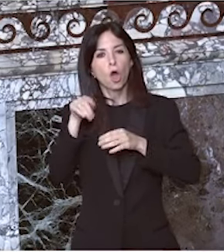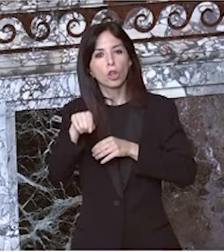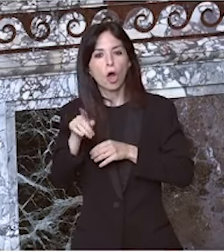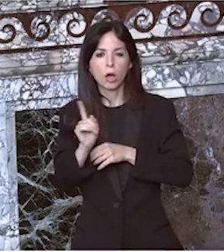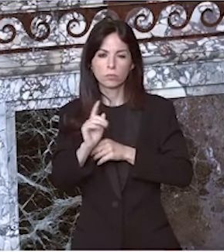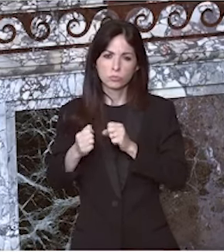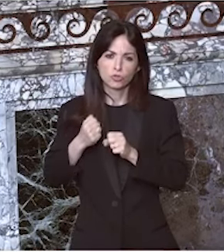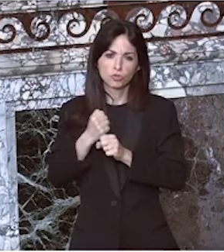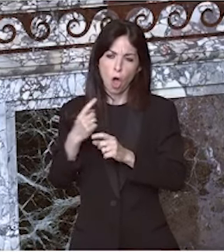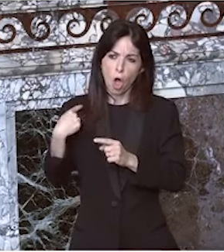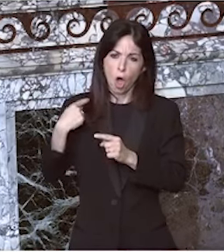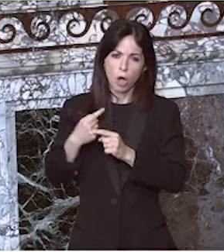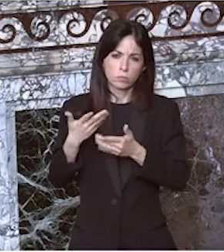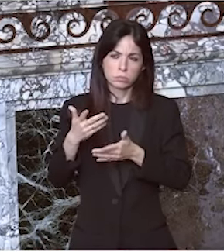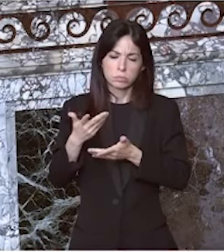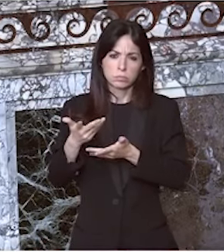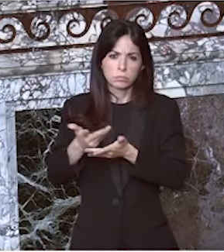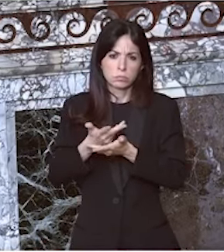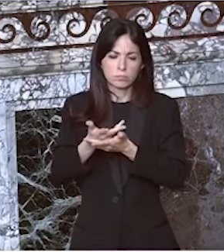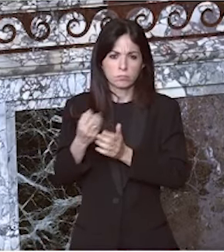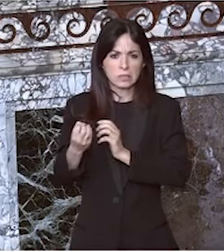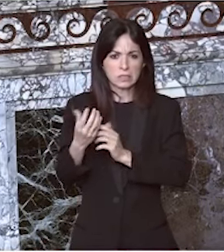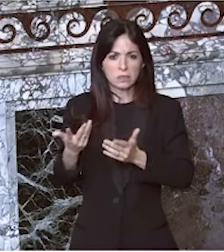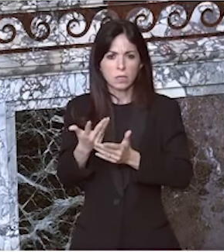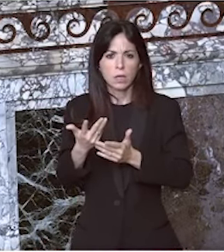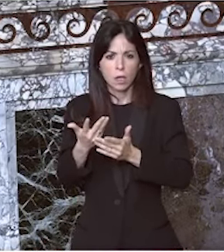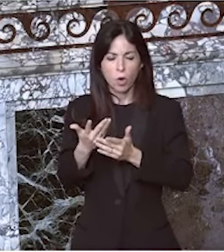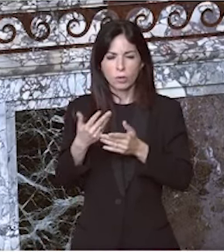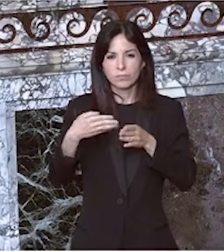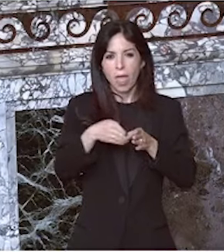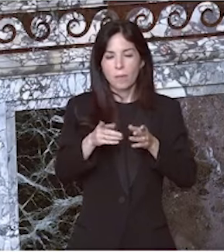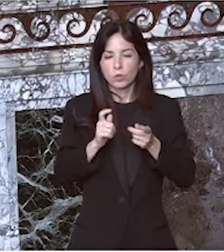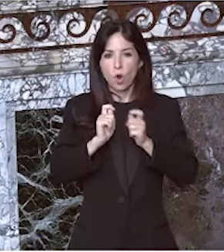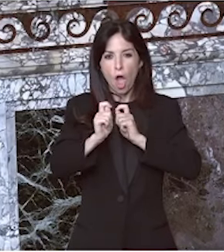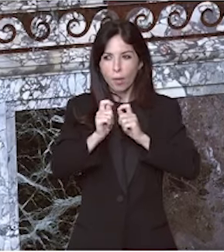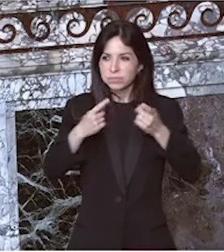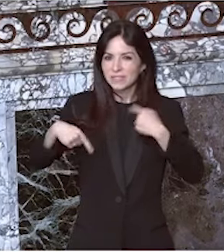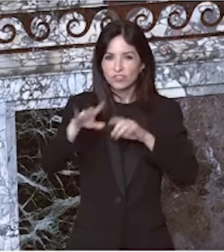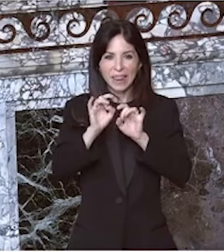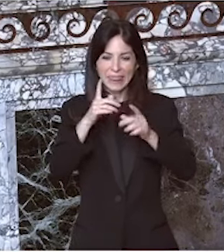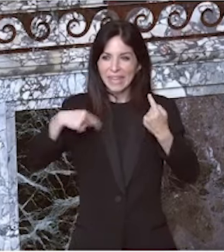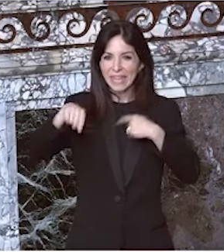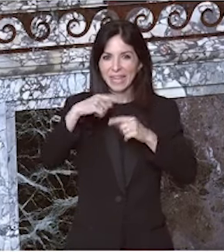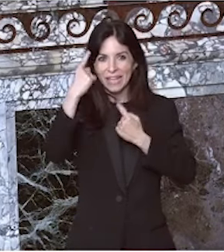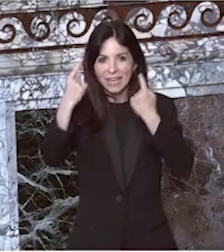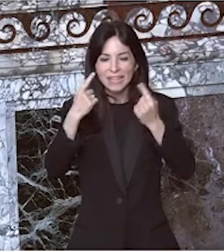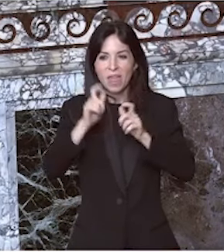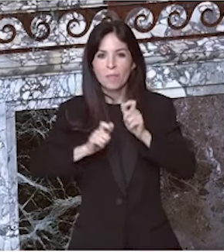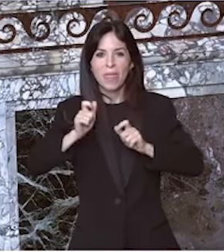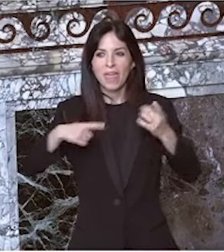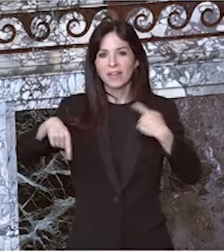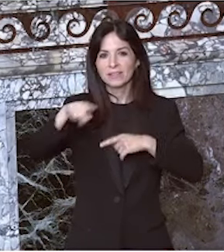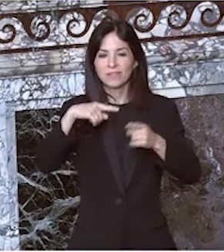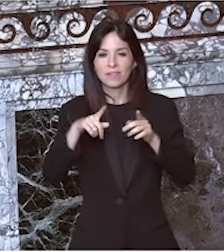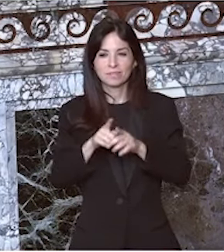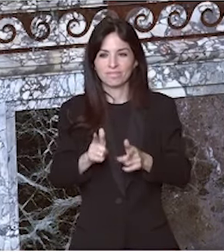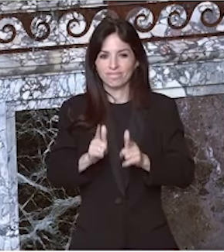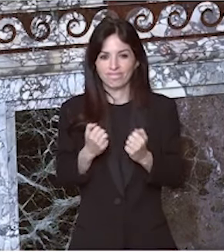storia insegna che l'apertura commerciale e la libera circolazione di merci, capitali, idee e persone sono